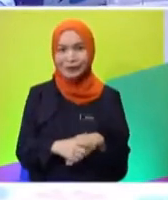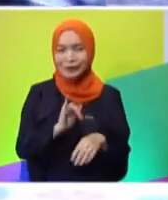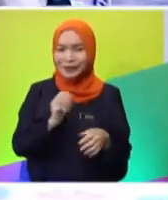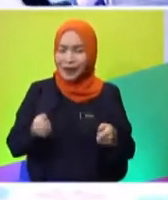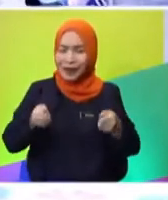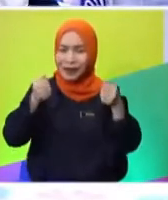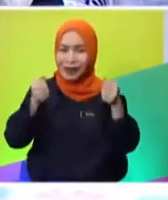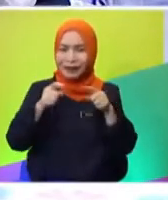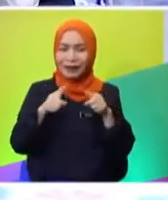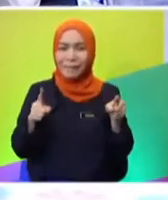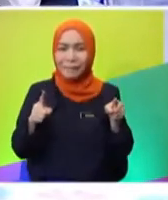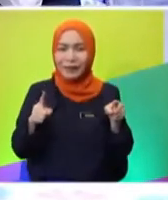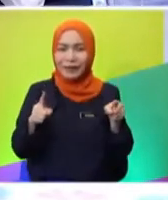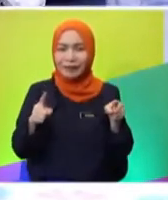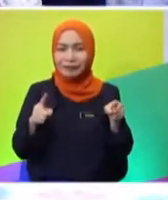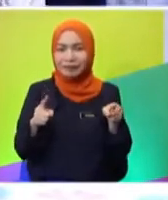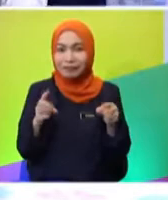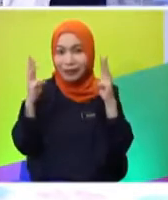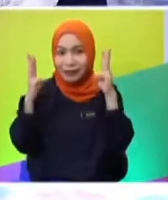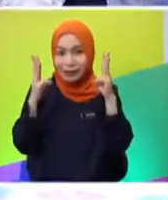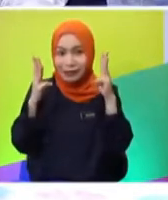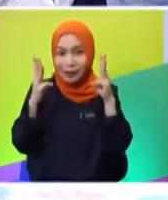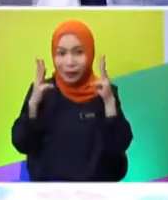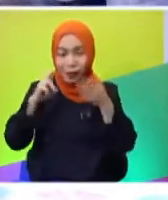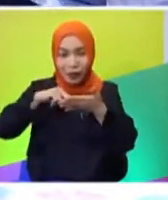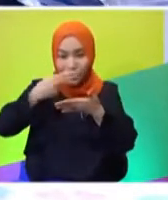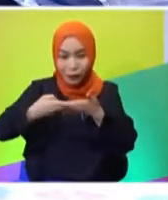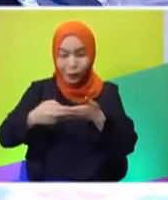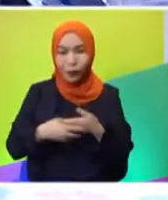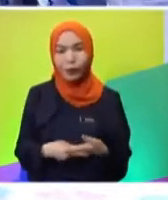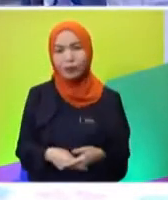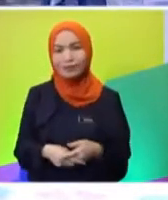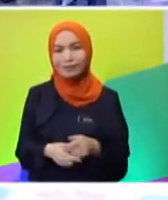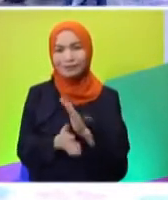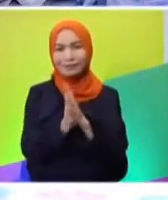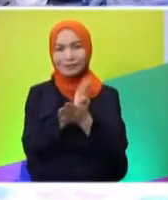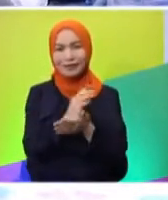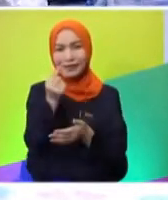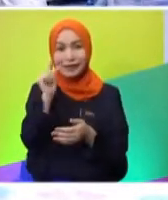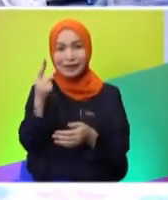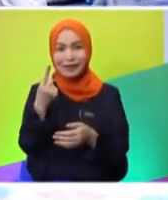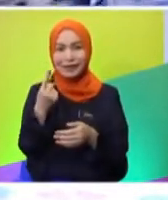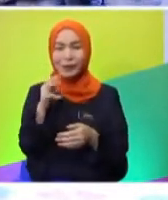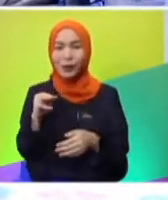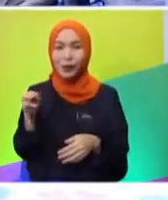Jatuh Saya pusing kan Spike supaya murid boleh jelas